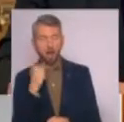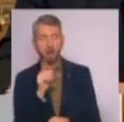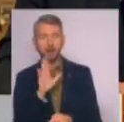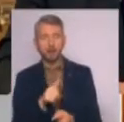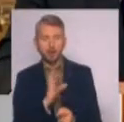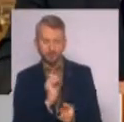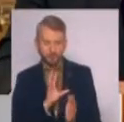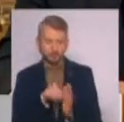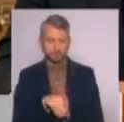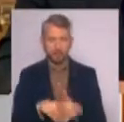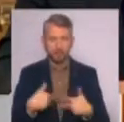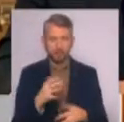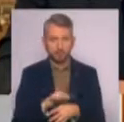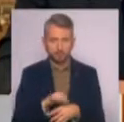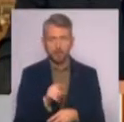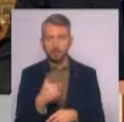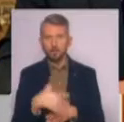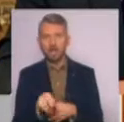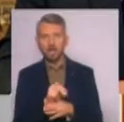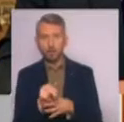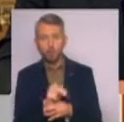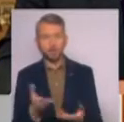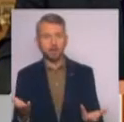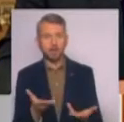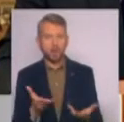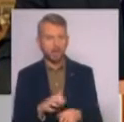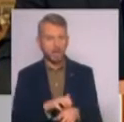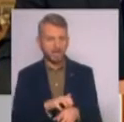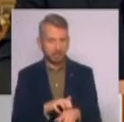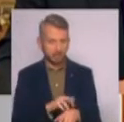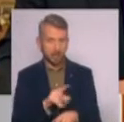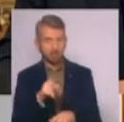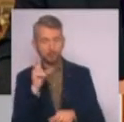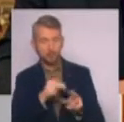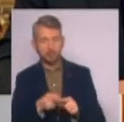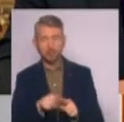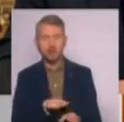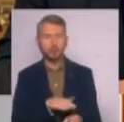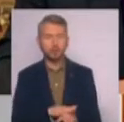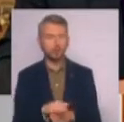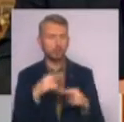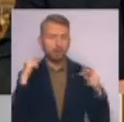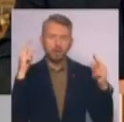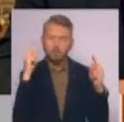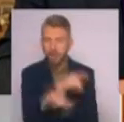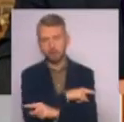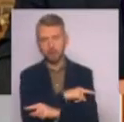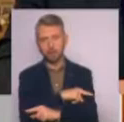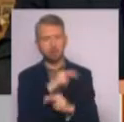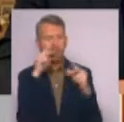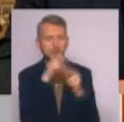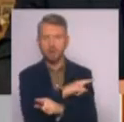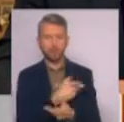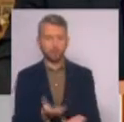приєднуються симптоми, то ви вже лікуєте якусь там алергію, як ви вважаєте. Це абсолютно неправильно.